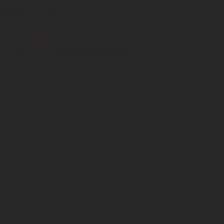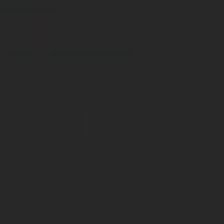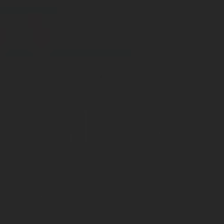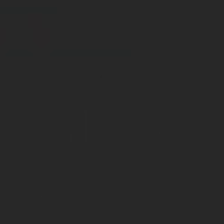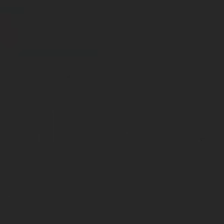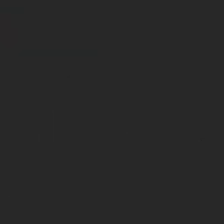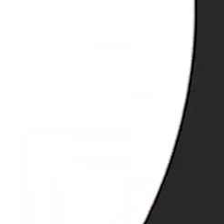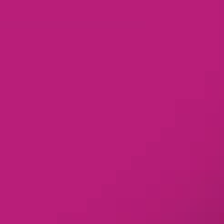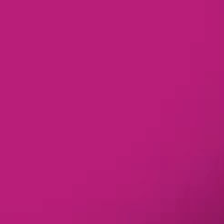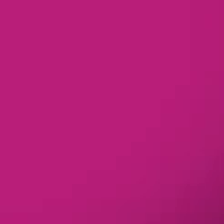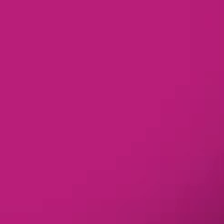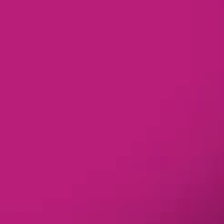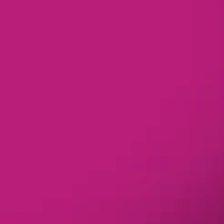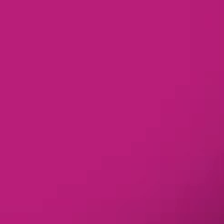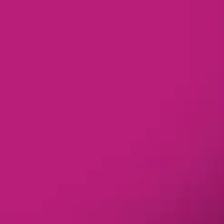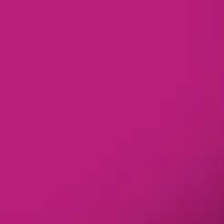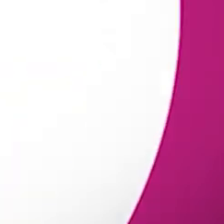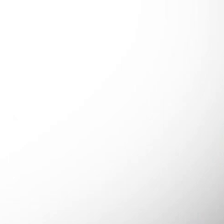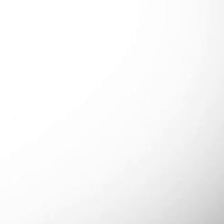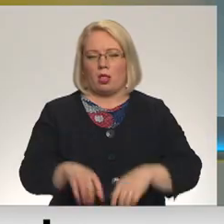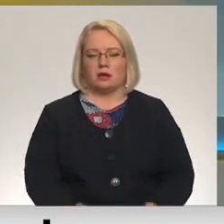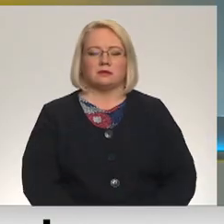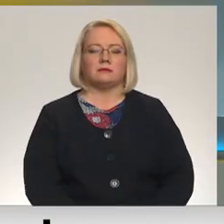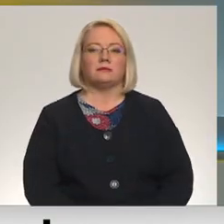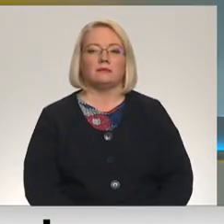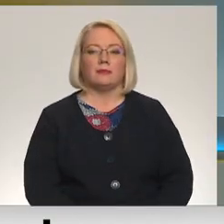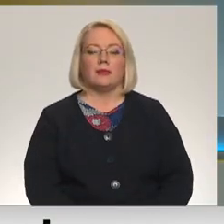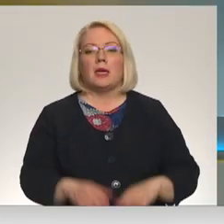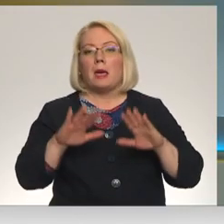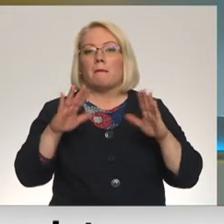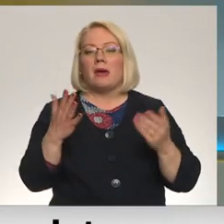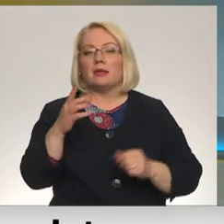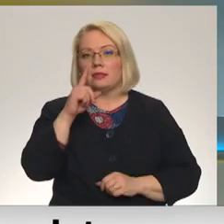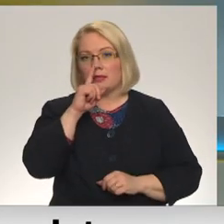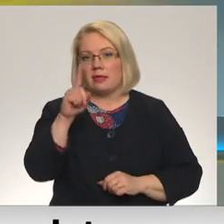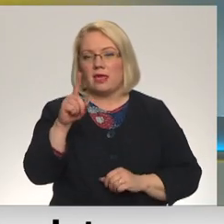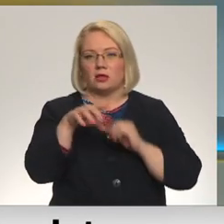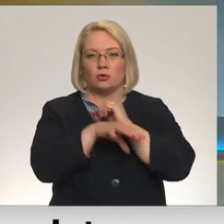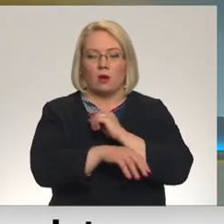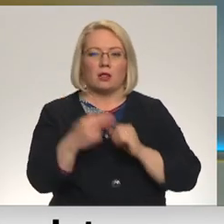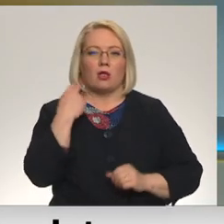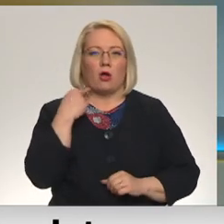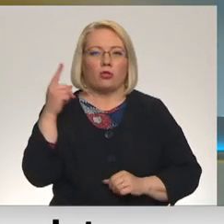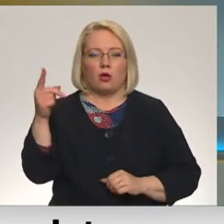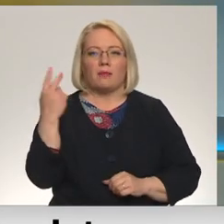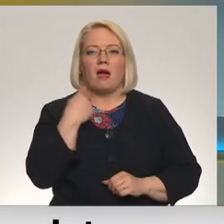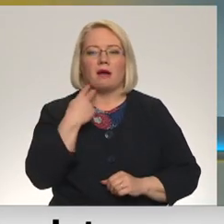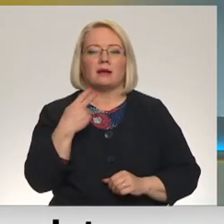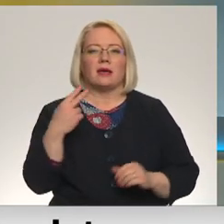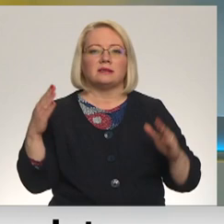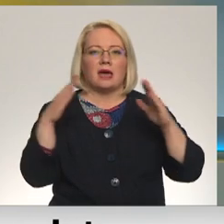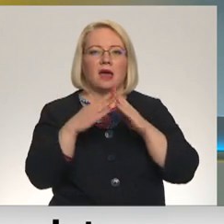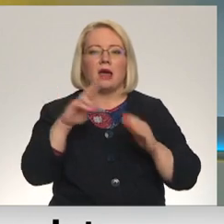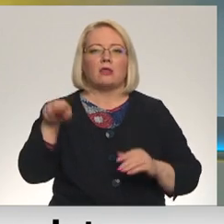Re, viss ēters ir te! Bet nedēļas nogalē Londonā pie Lielbritānijas valdības ēkas Downing